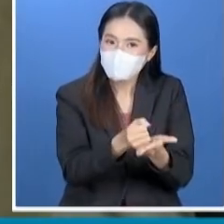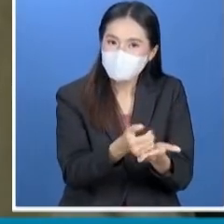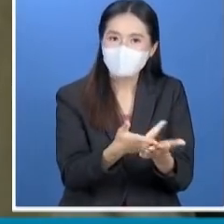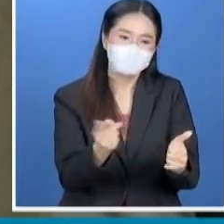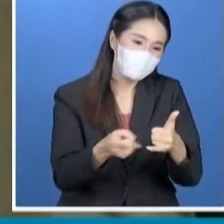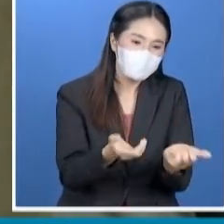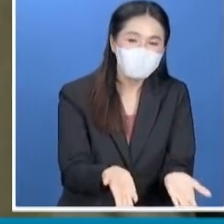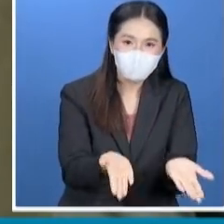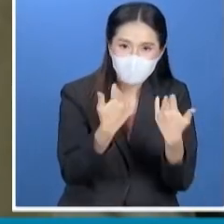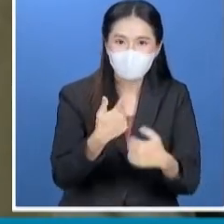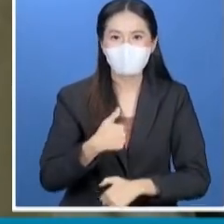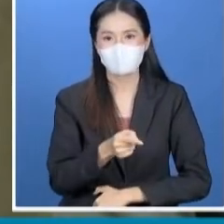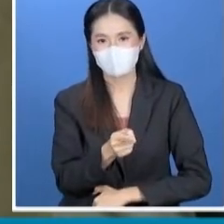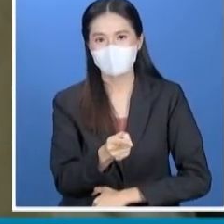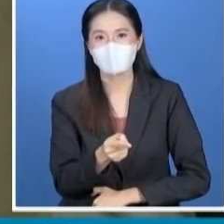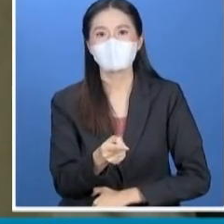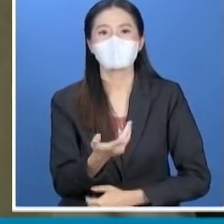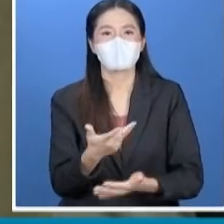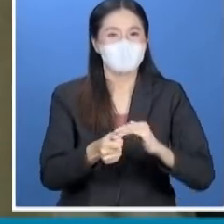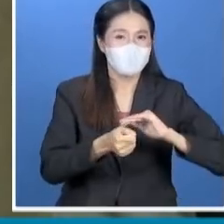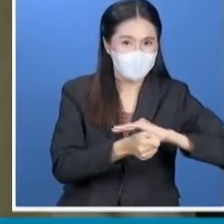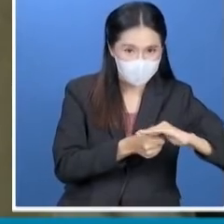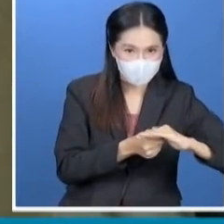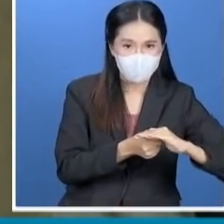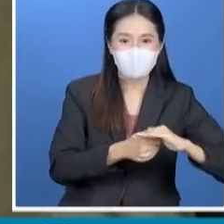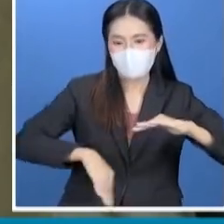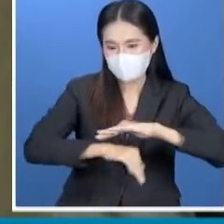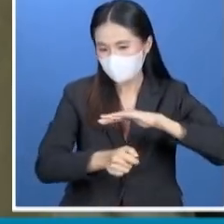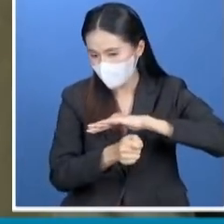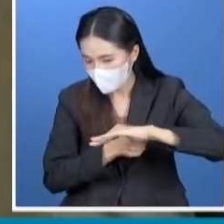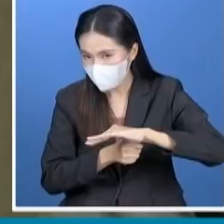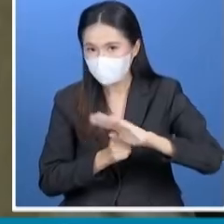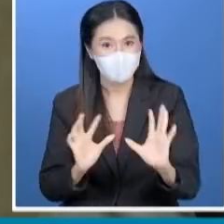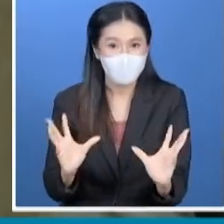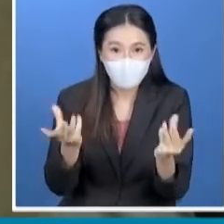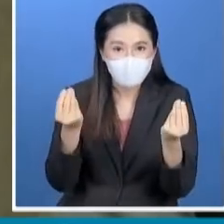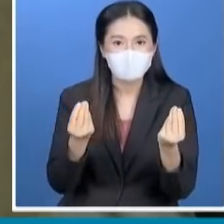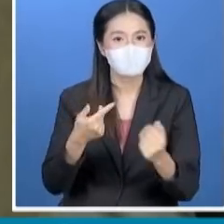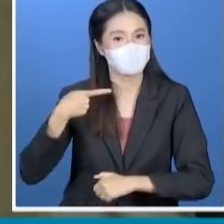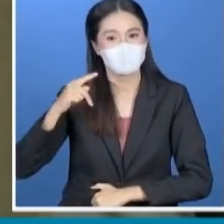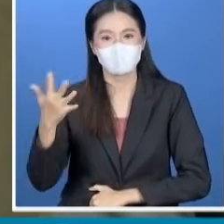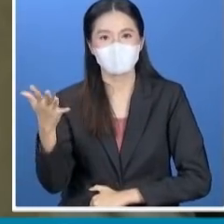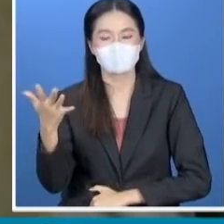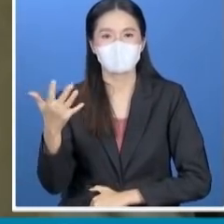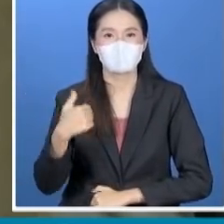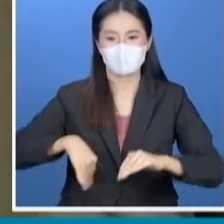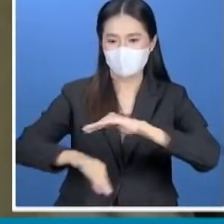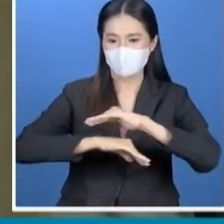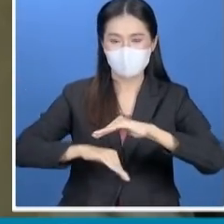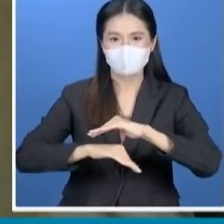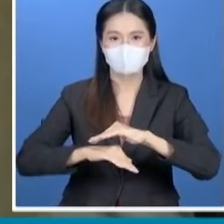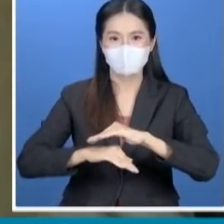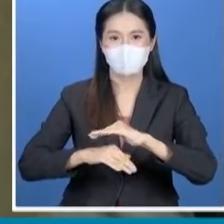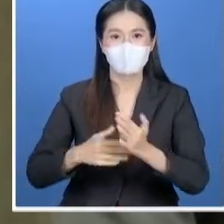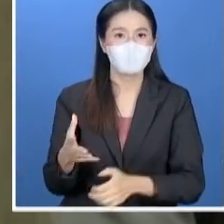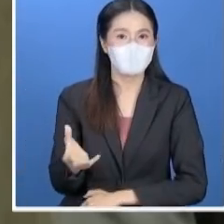งทำให้เสียหายทำลายซ่อนเล้นเอาไปเสียหรือทำให้สูญหายหรือไร้ประโยชน์ซึ่งพยานหลักฐานในการก